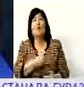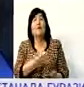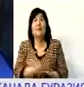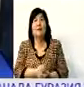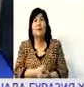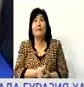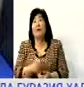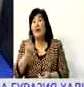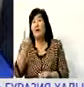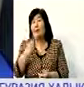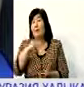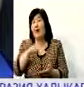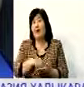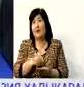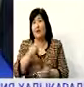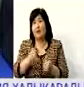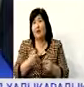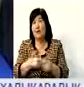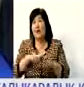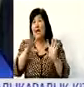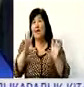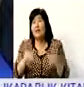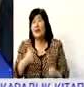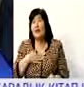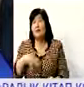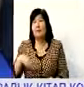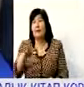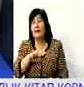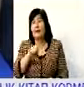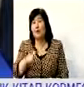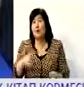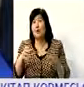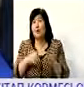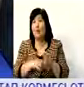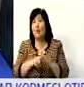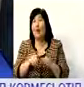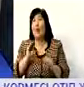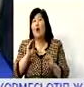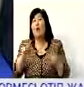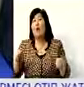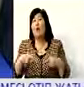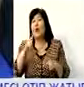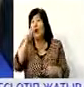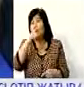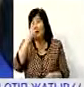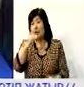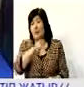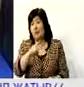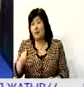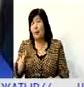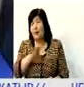Бірінші рет қатысып жатырмыз бұл конкурсқа. Жалпы біздің осы сарын тобына келер болсақ, құрылғанымызға негізі бір жылдың көлемі болды.